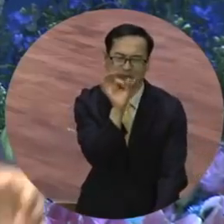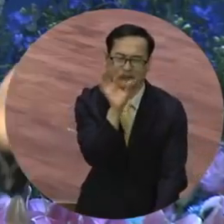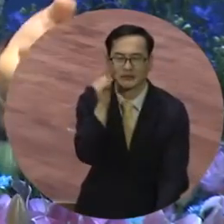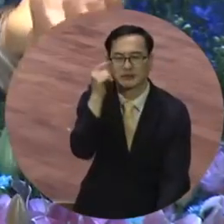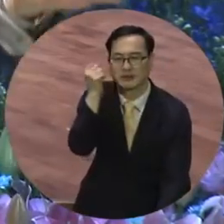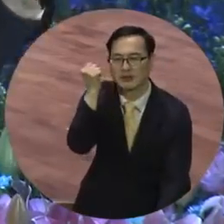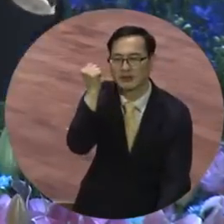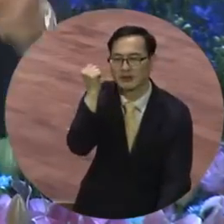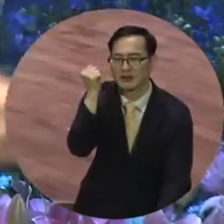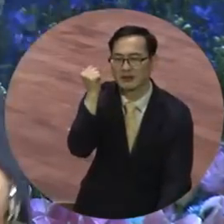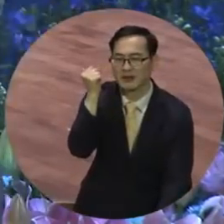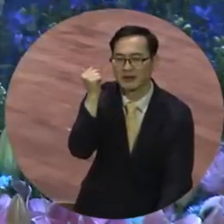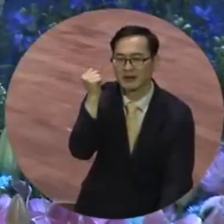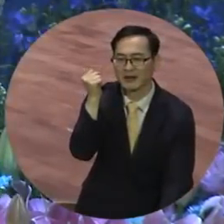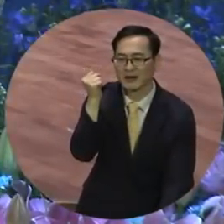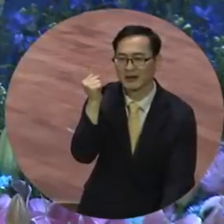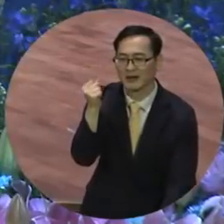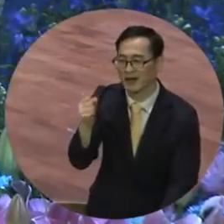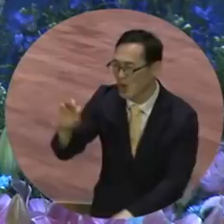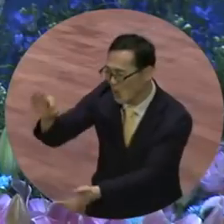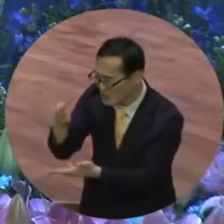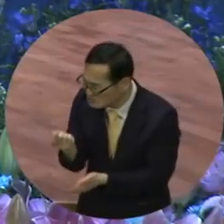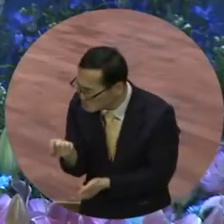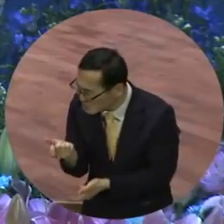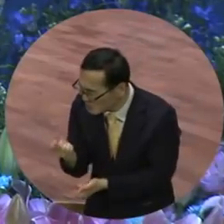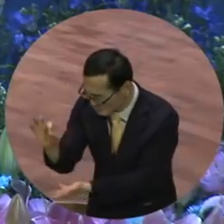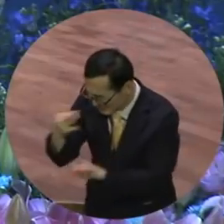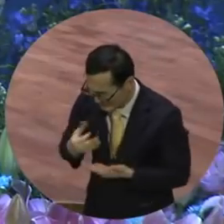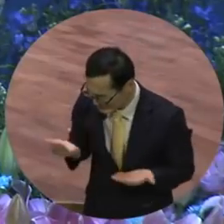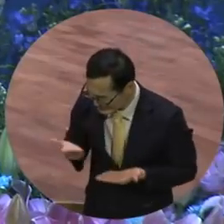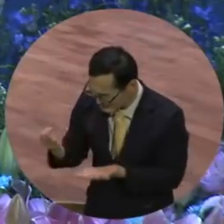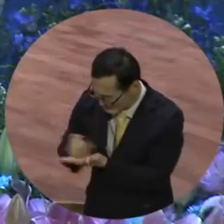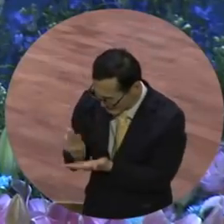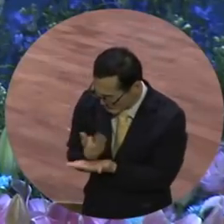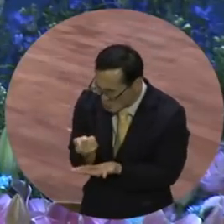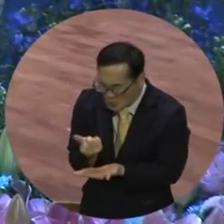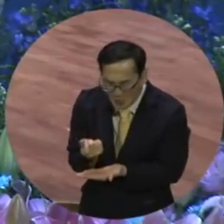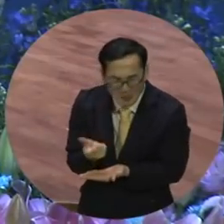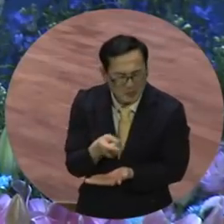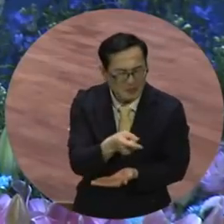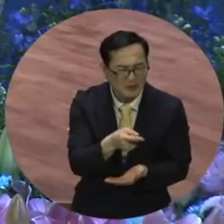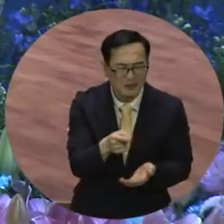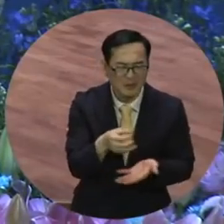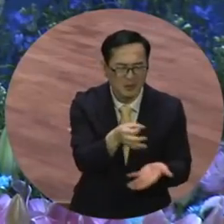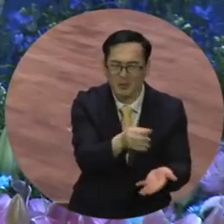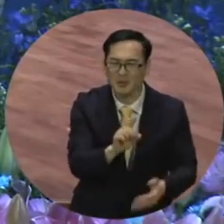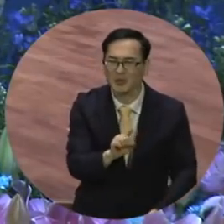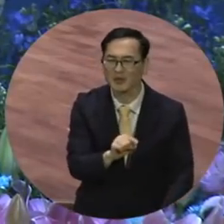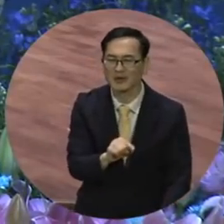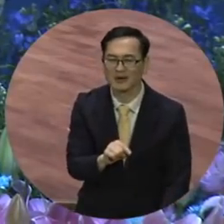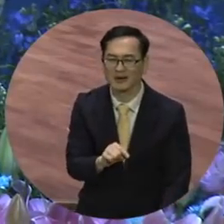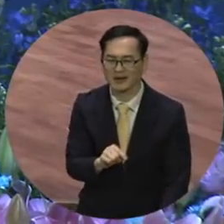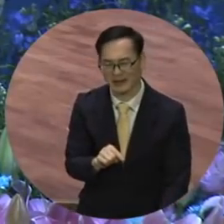월급쟁이 그 월급 봉투 가지고 무슨 세계범하고 교회에 영향을 줍니까?